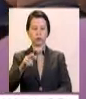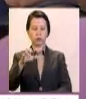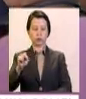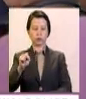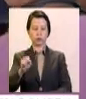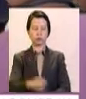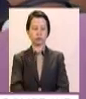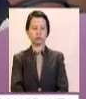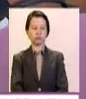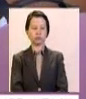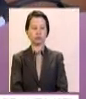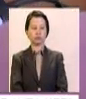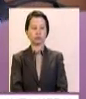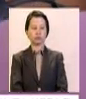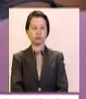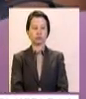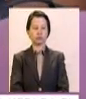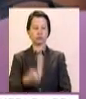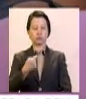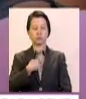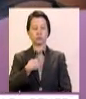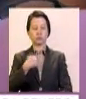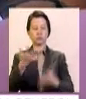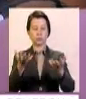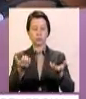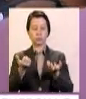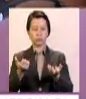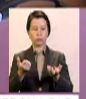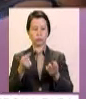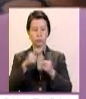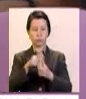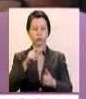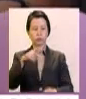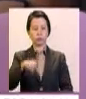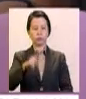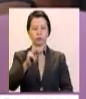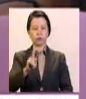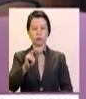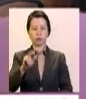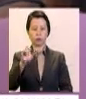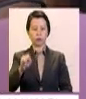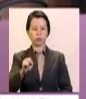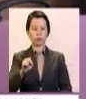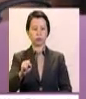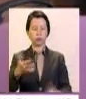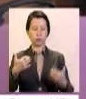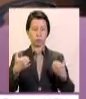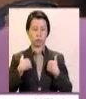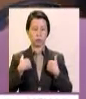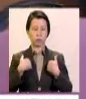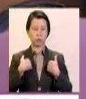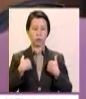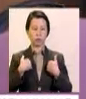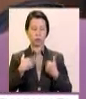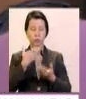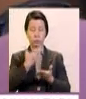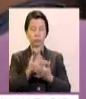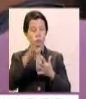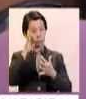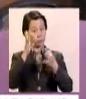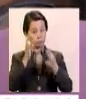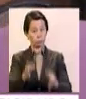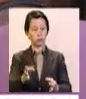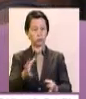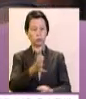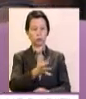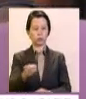is I want to the PKNS have good result